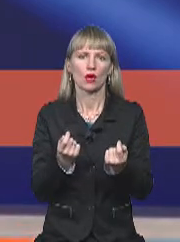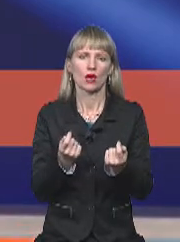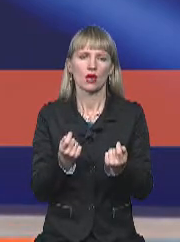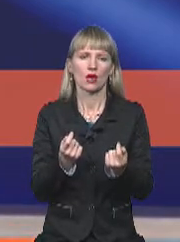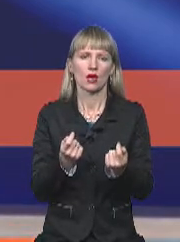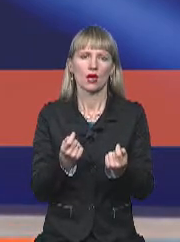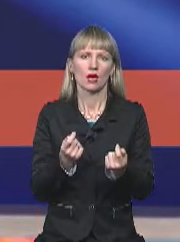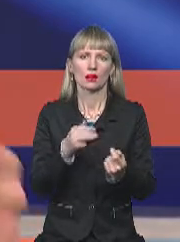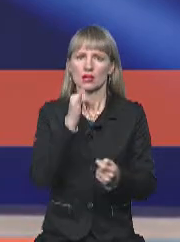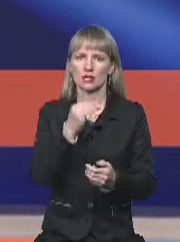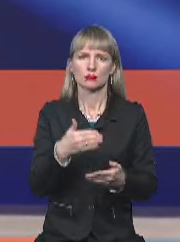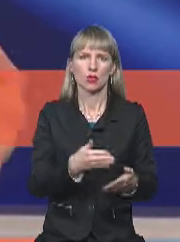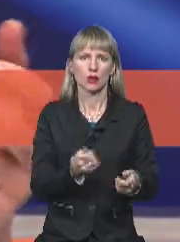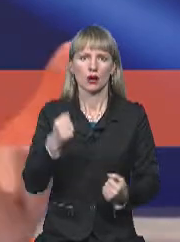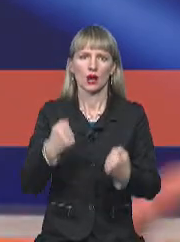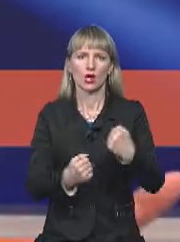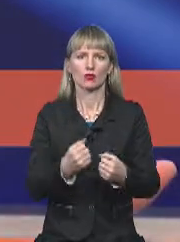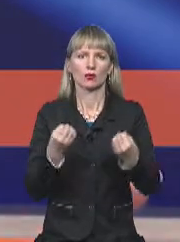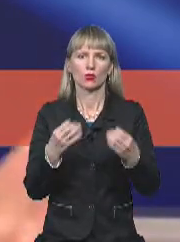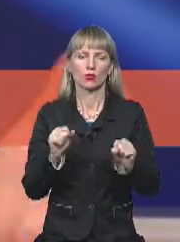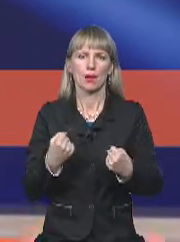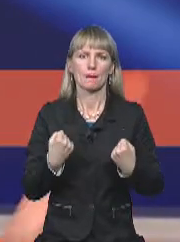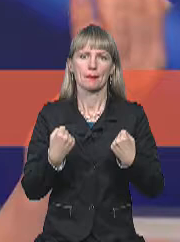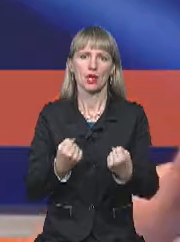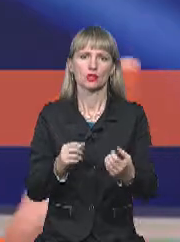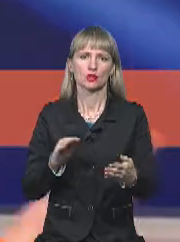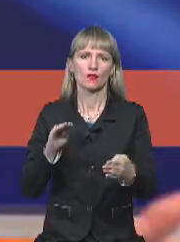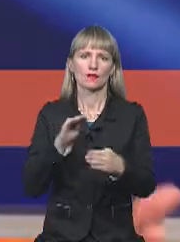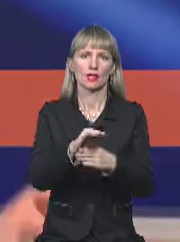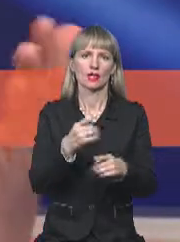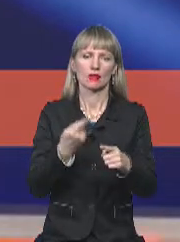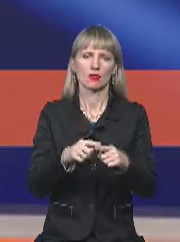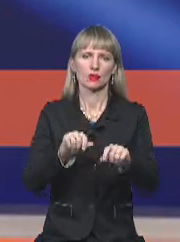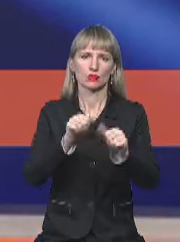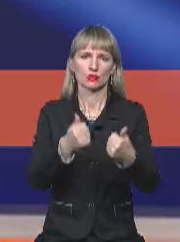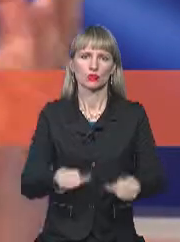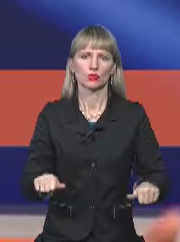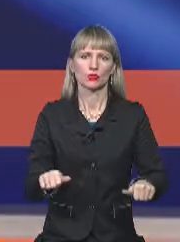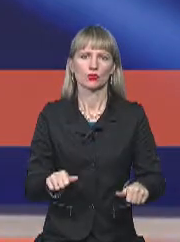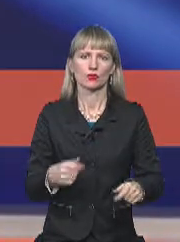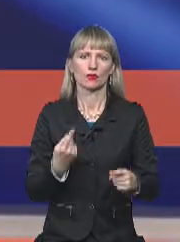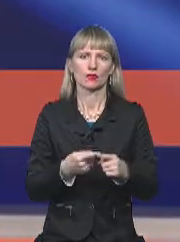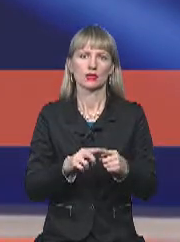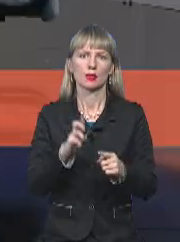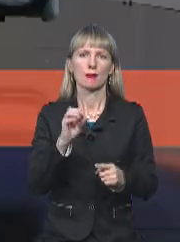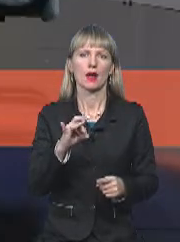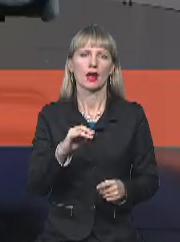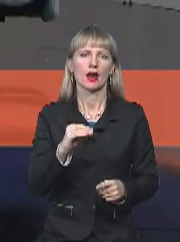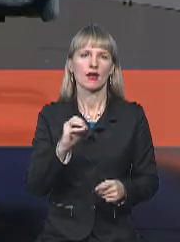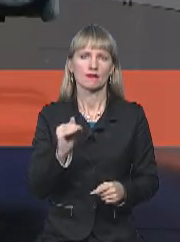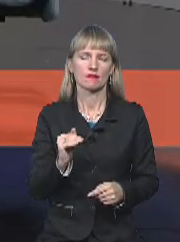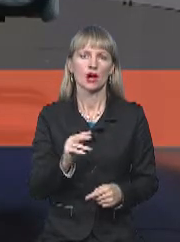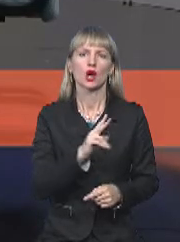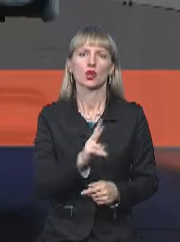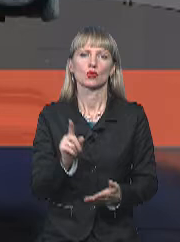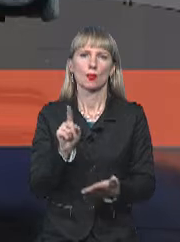з кермуванням, і просто можна автівкою в'їхати в саму скульптурну оцю, в цей барельєф. А на вашу думку,